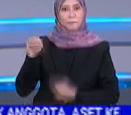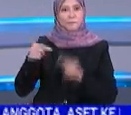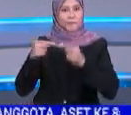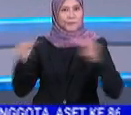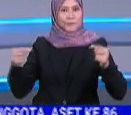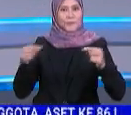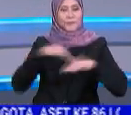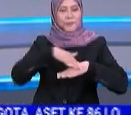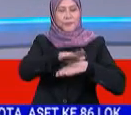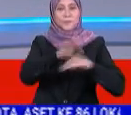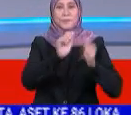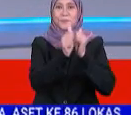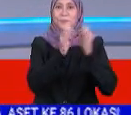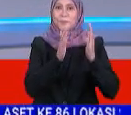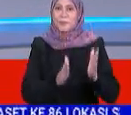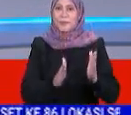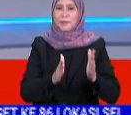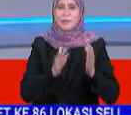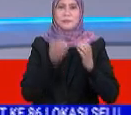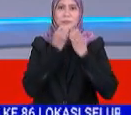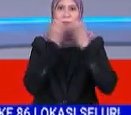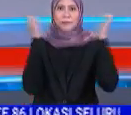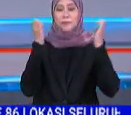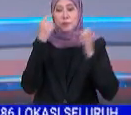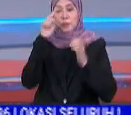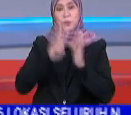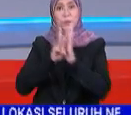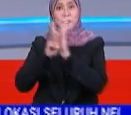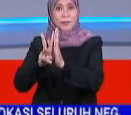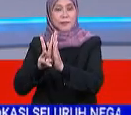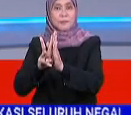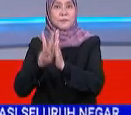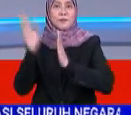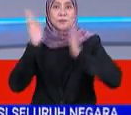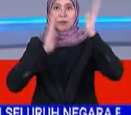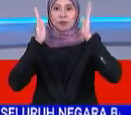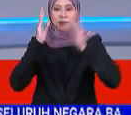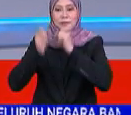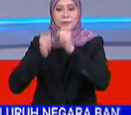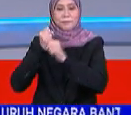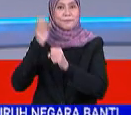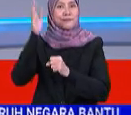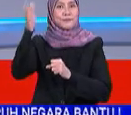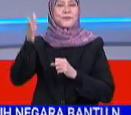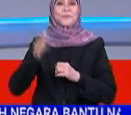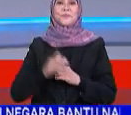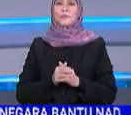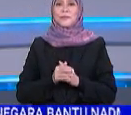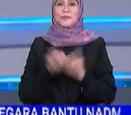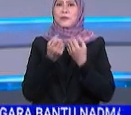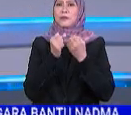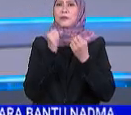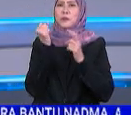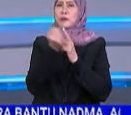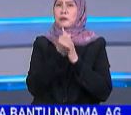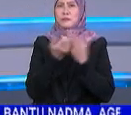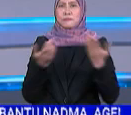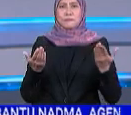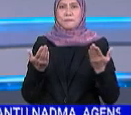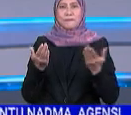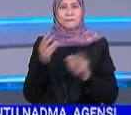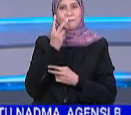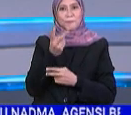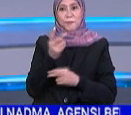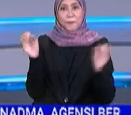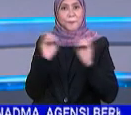untuk menghantar atlet elit sahaja bagi mewakili kontingen negara ke temasya tersebut tahun depan. Situasi itu sekaligus